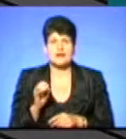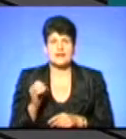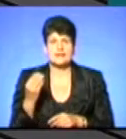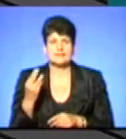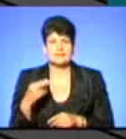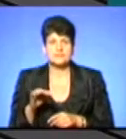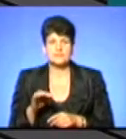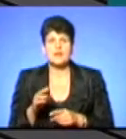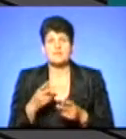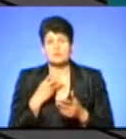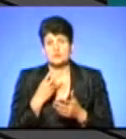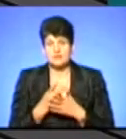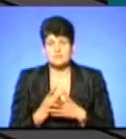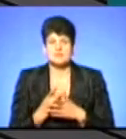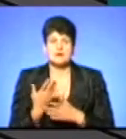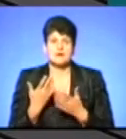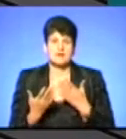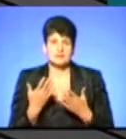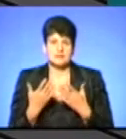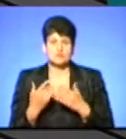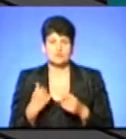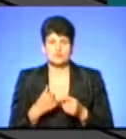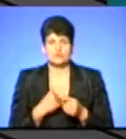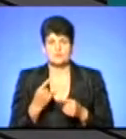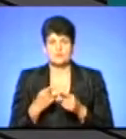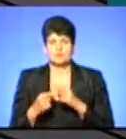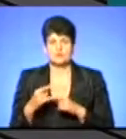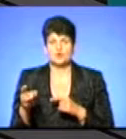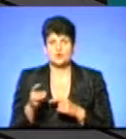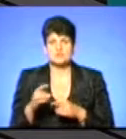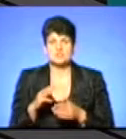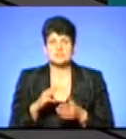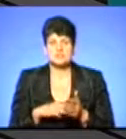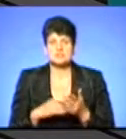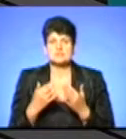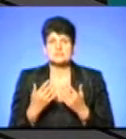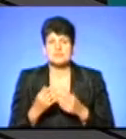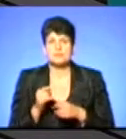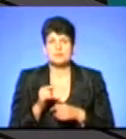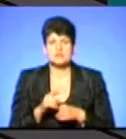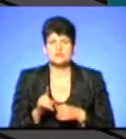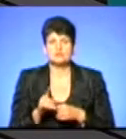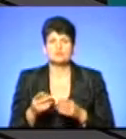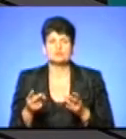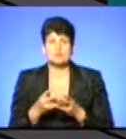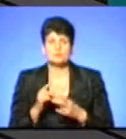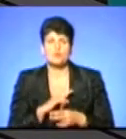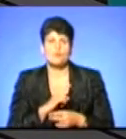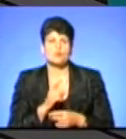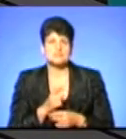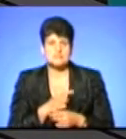зараз подивимося, але до того я хочу, щоб ми повернулися до розміру штрафу, оскільки про те, що потрібно